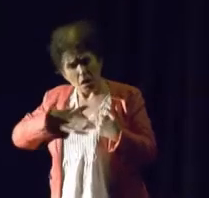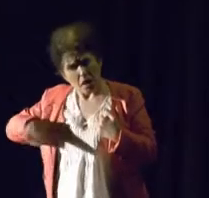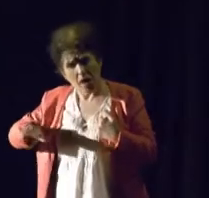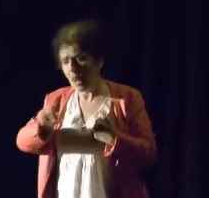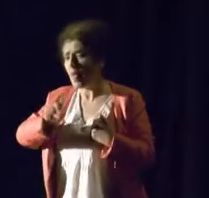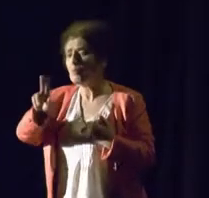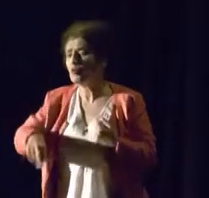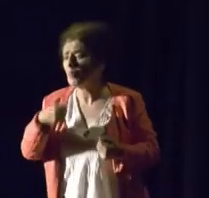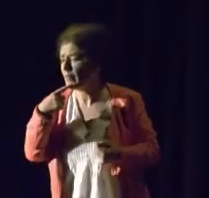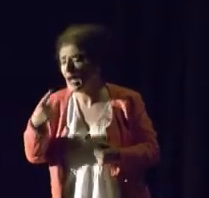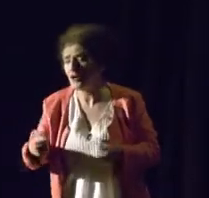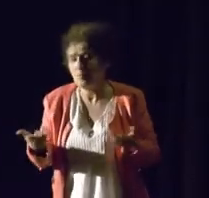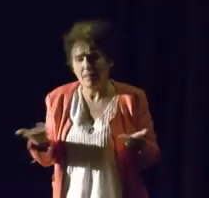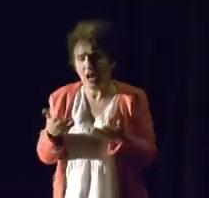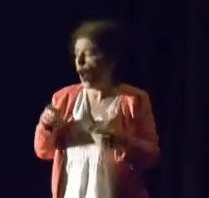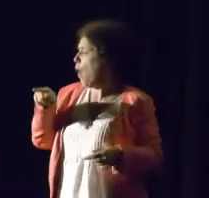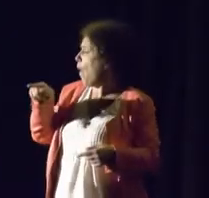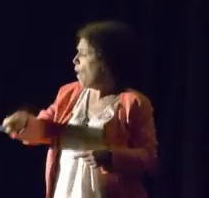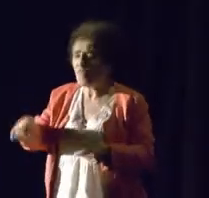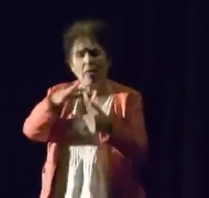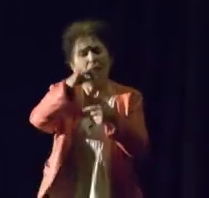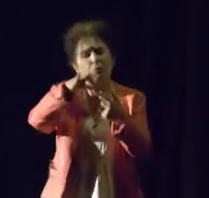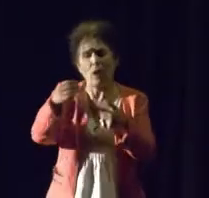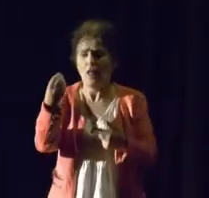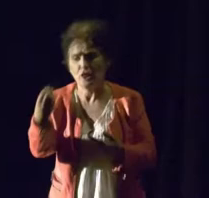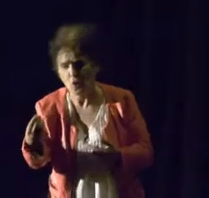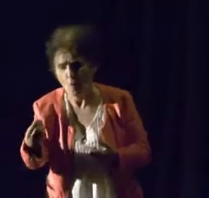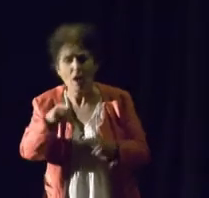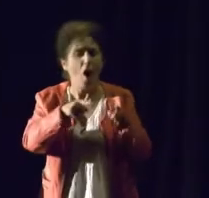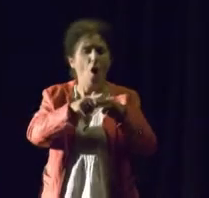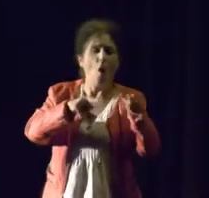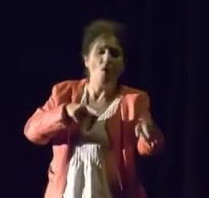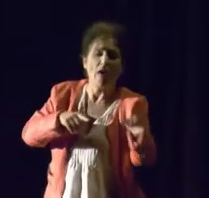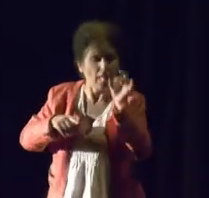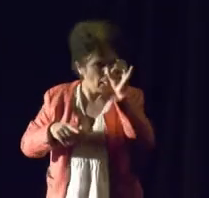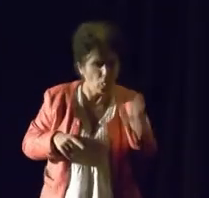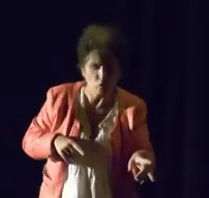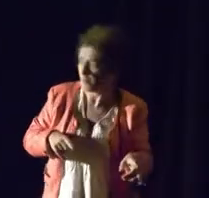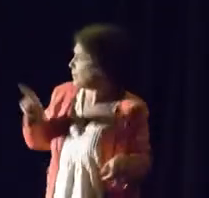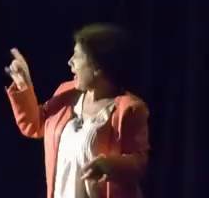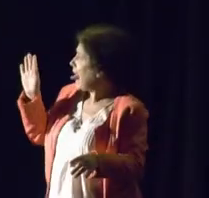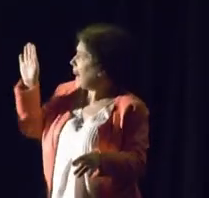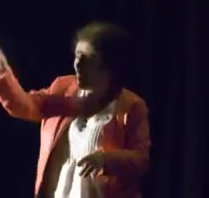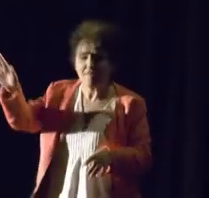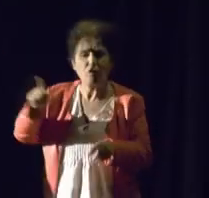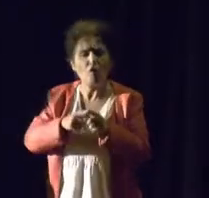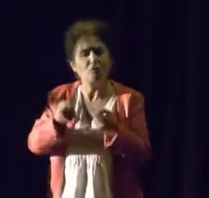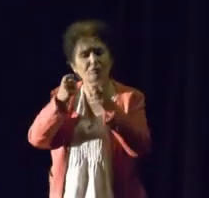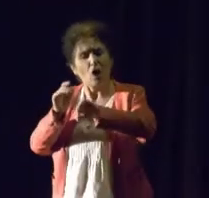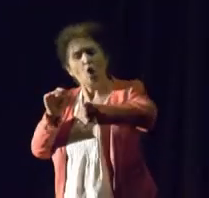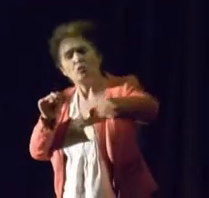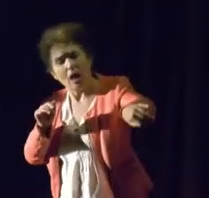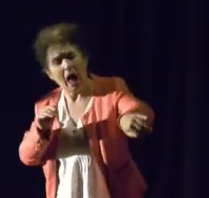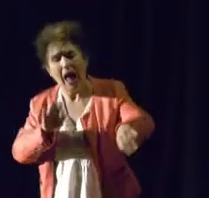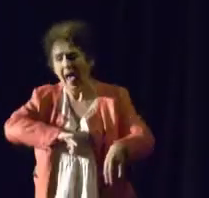да кажеме дека овој избор е добар или овој е лош. Еве, лево ако тргнете, ќе отидите во Чучер,